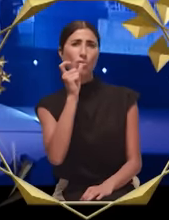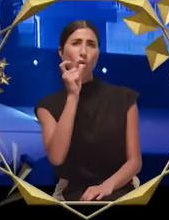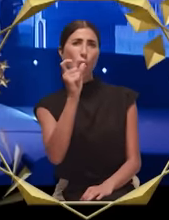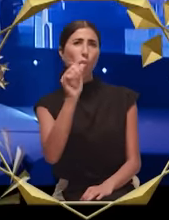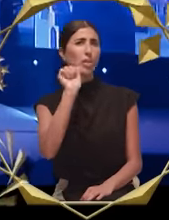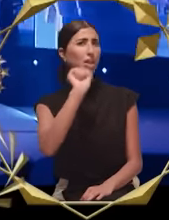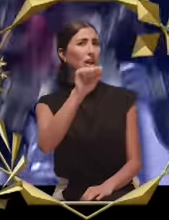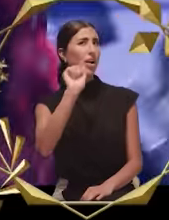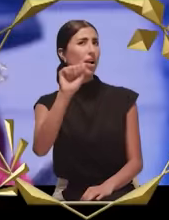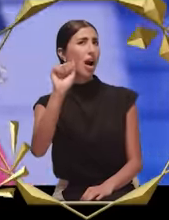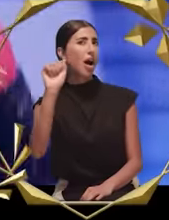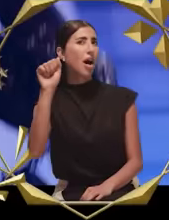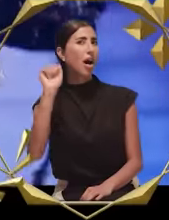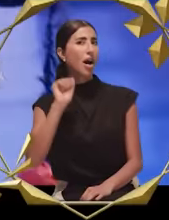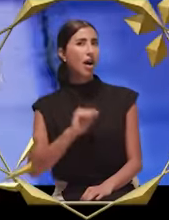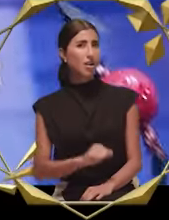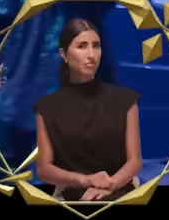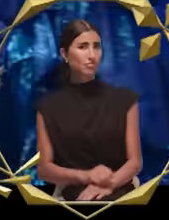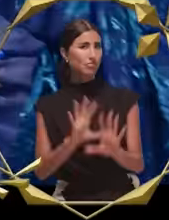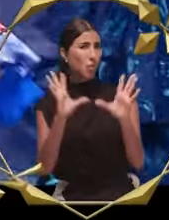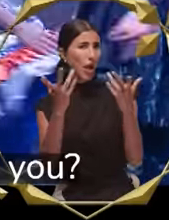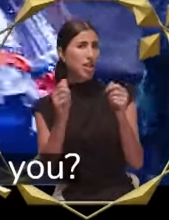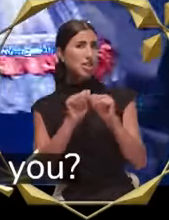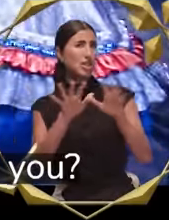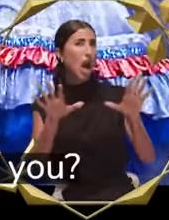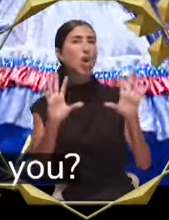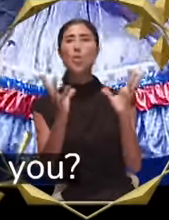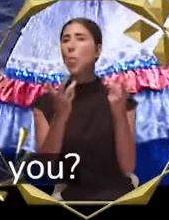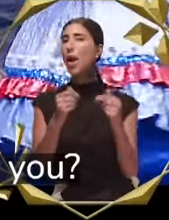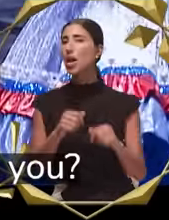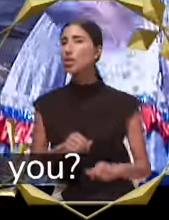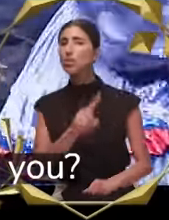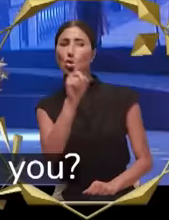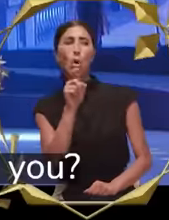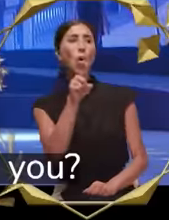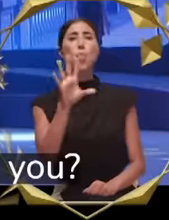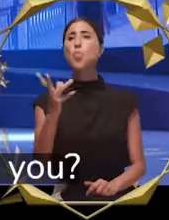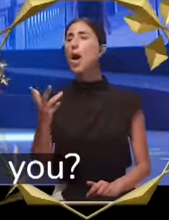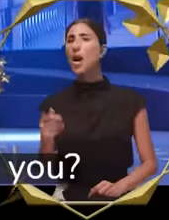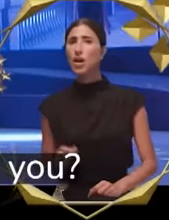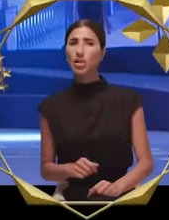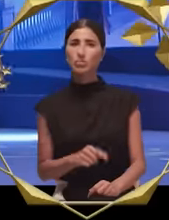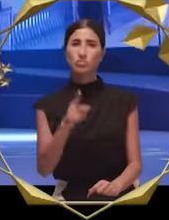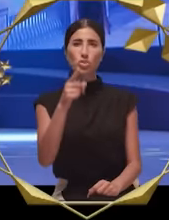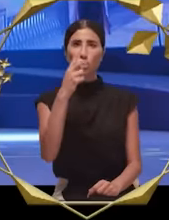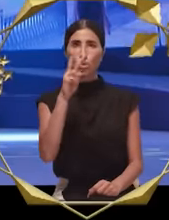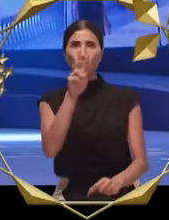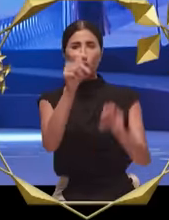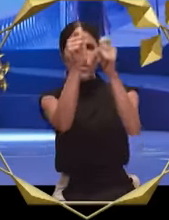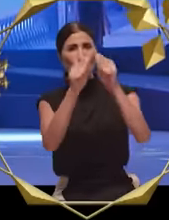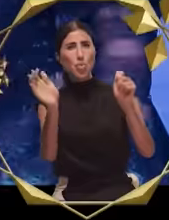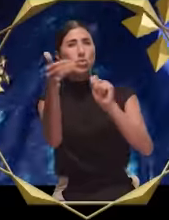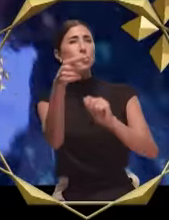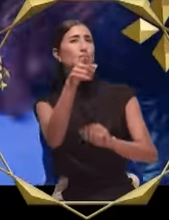أسمع صوتك ركرا ما بك يا ساحر مدها ما